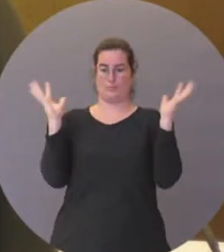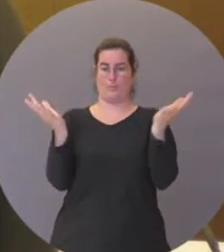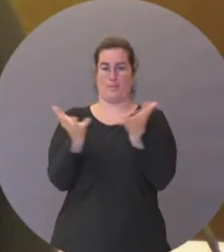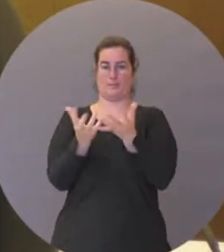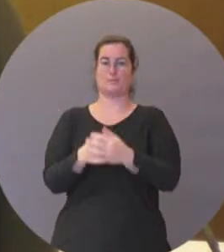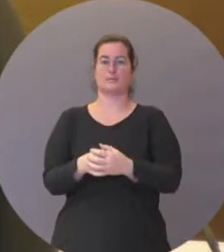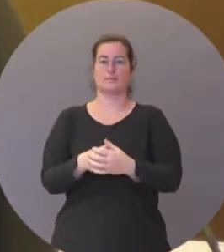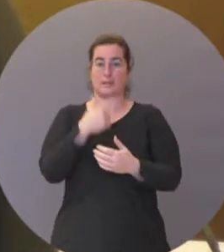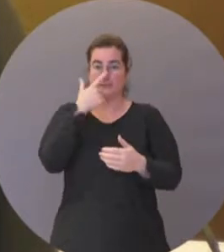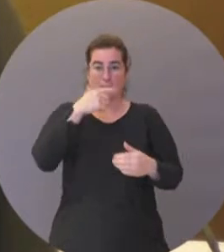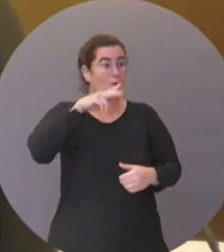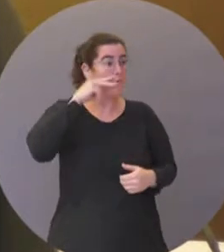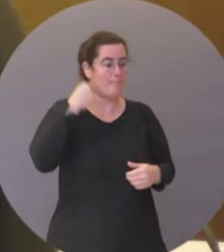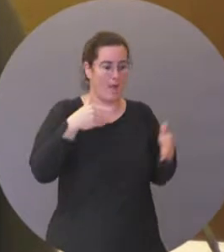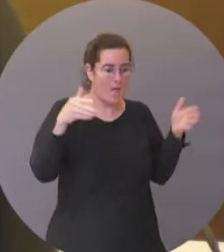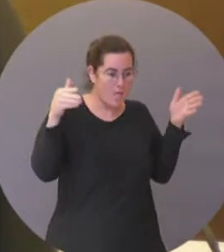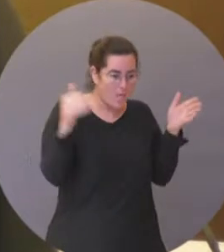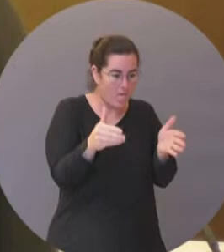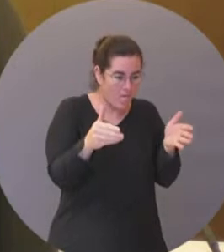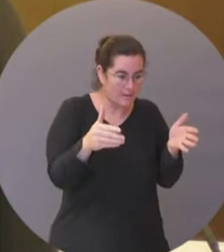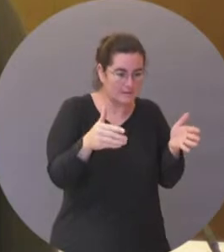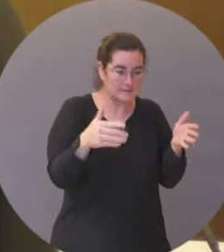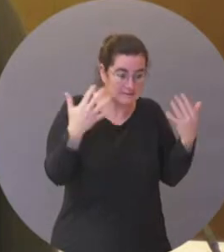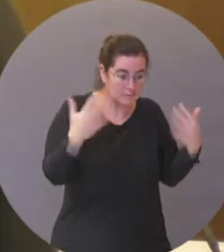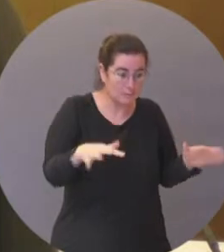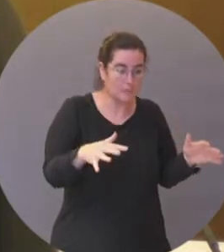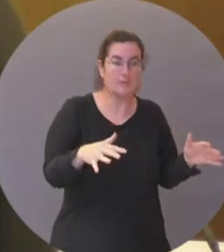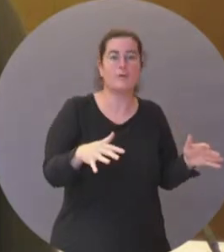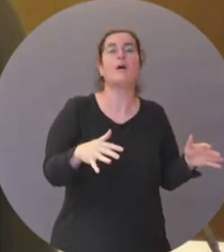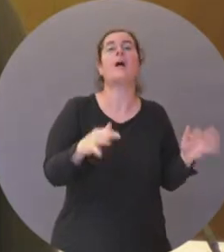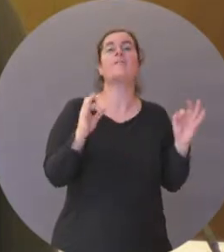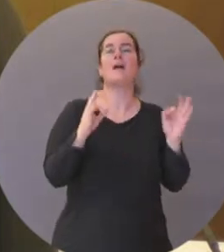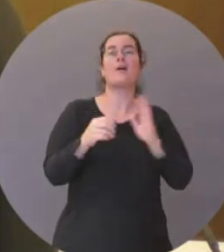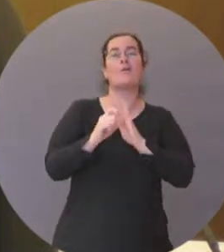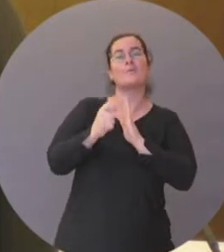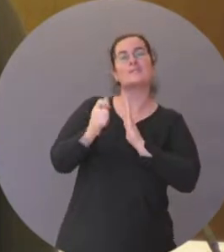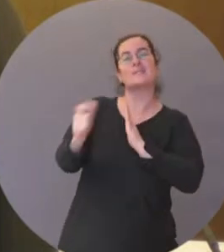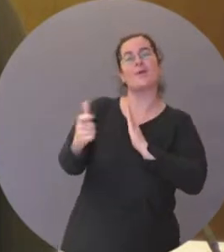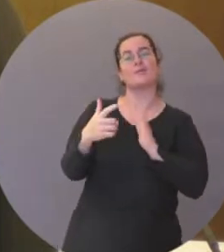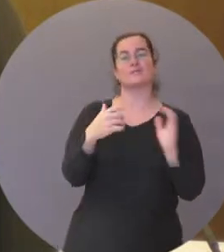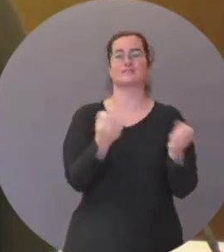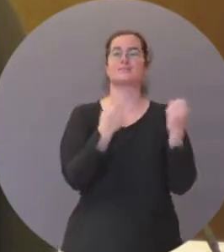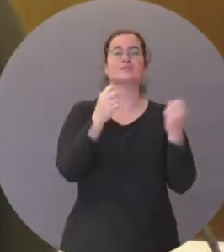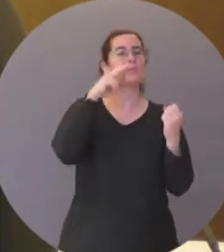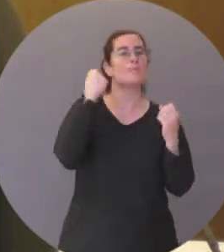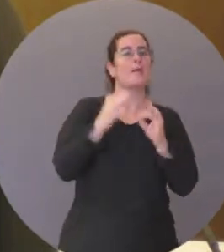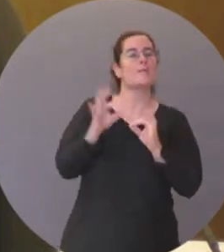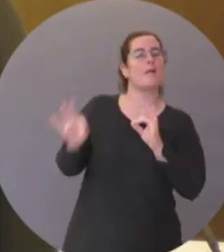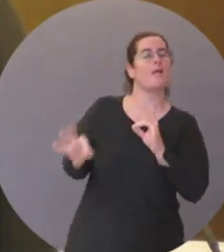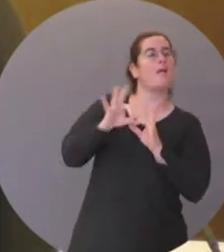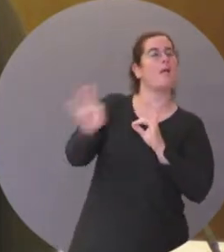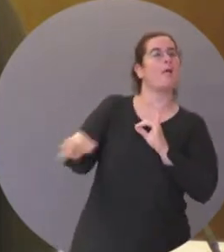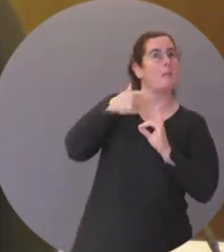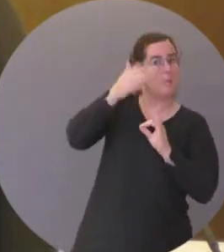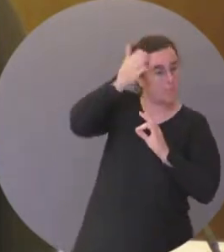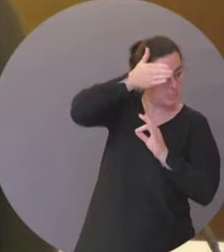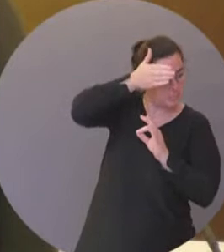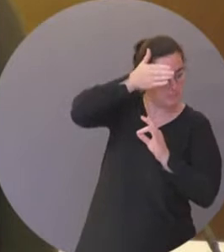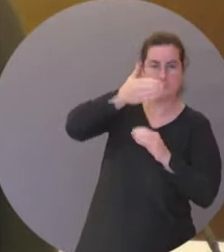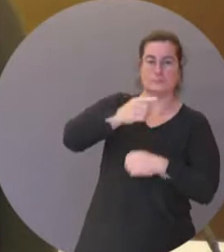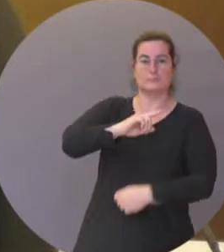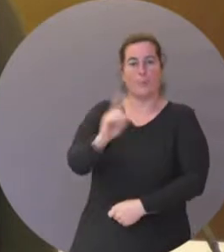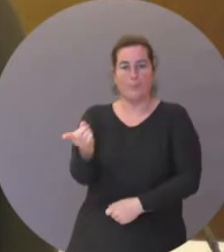les conséquences de l'activité humaine sur l'environnement en réalité c'était pas s'intéresser